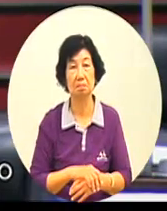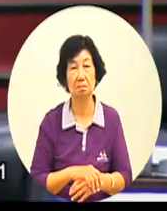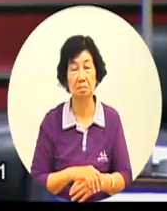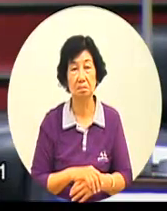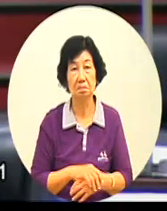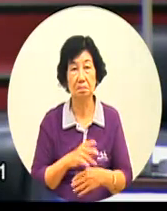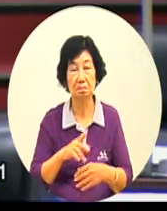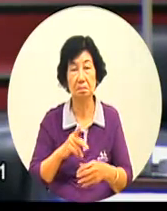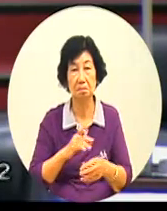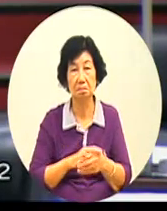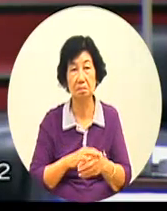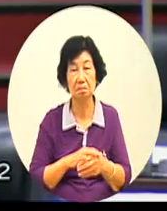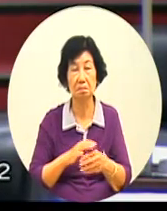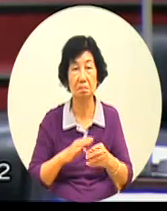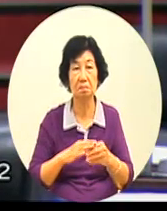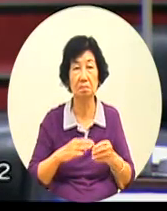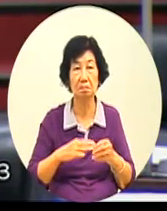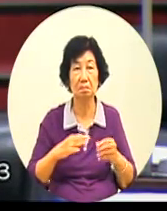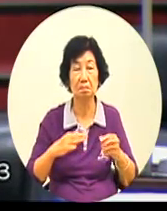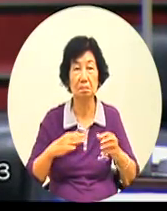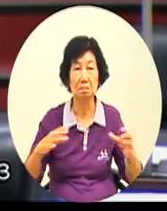你看上边的